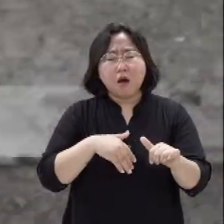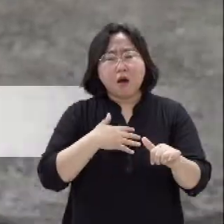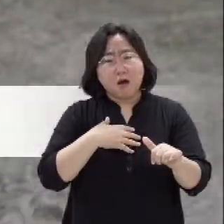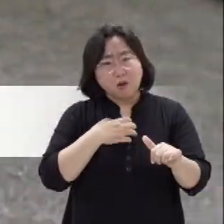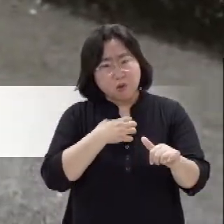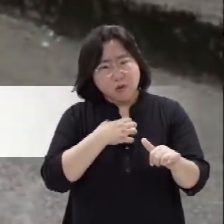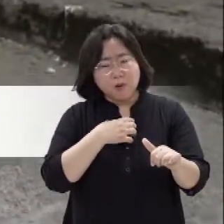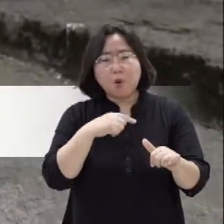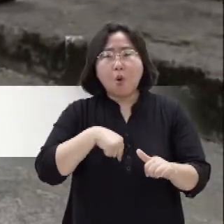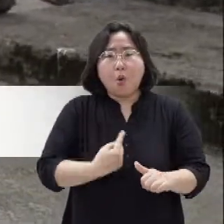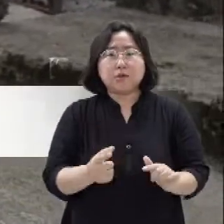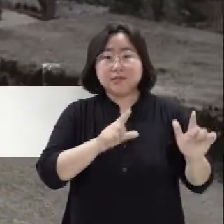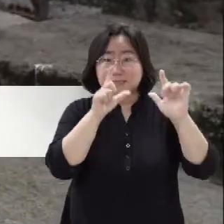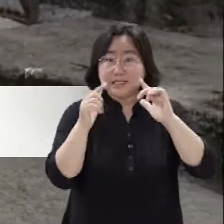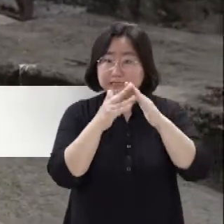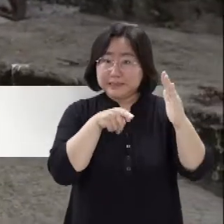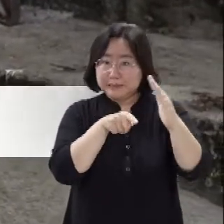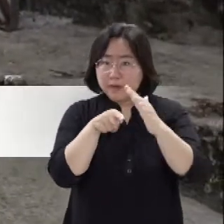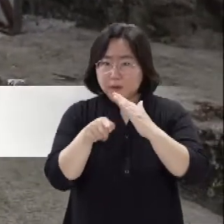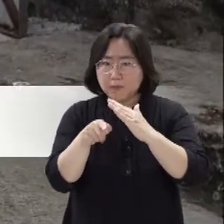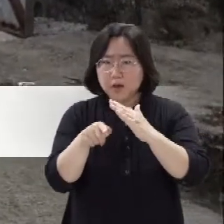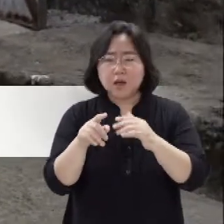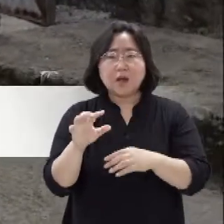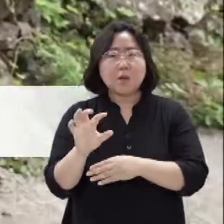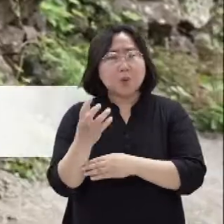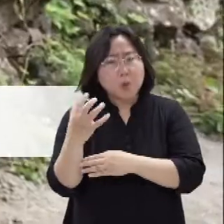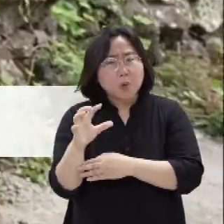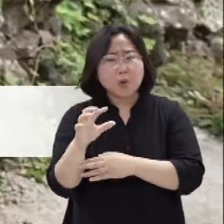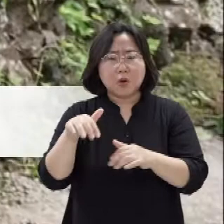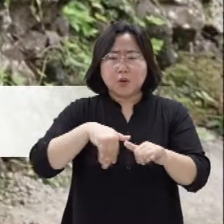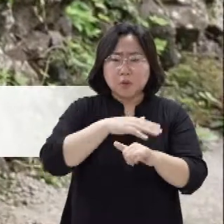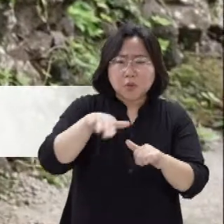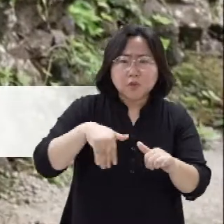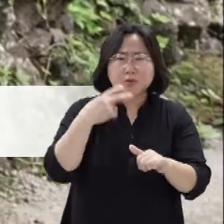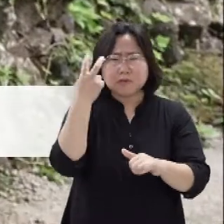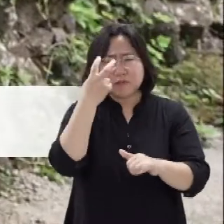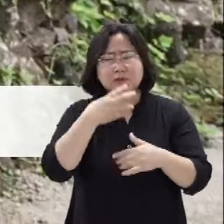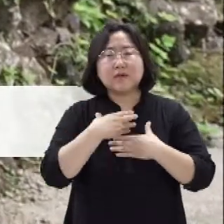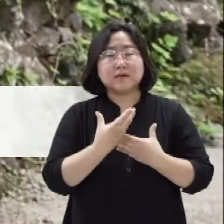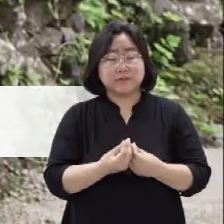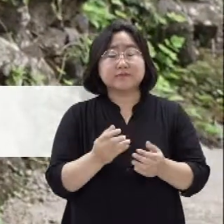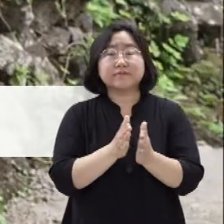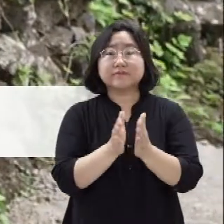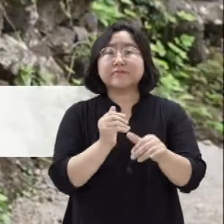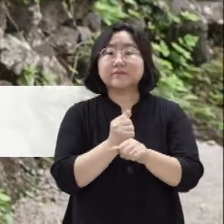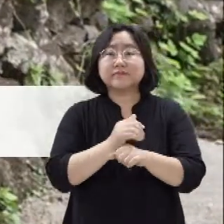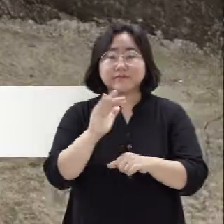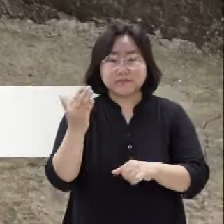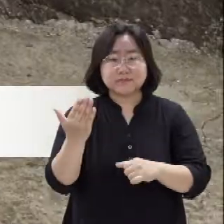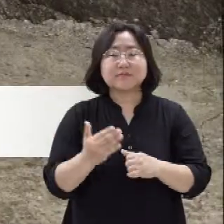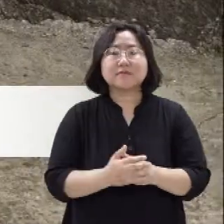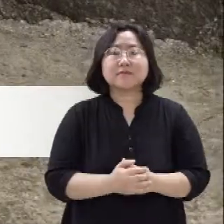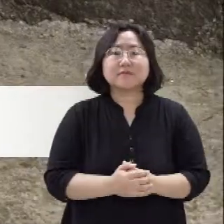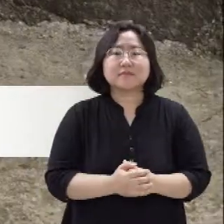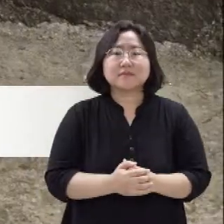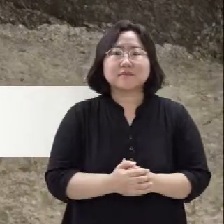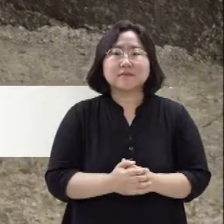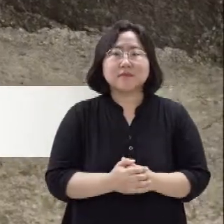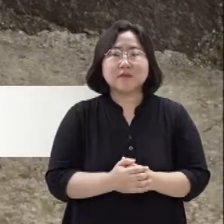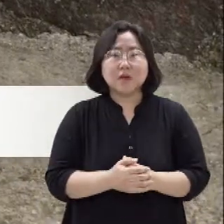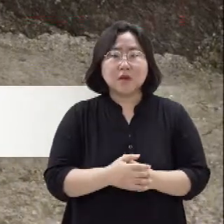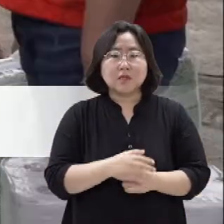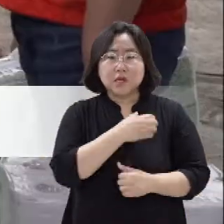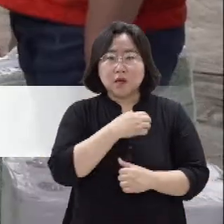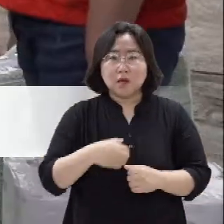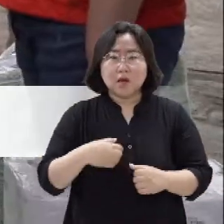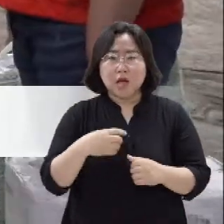혼자 사는 가구를 방문해 냉방시설과 주거 환경 실태 등 안전점검을 실시하기로 했는데요. 더불어